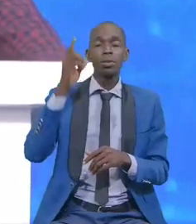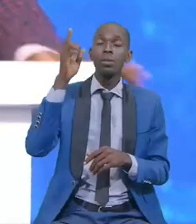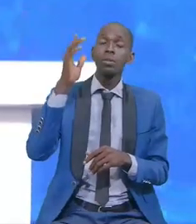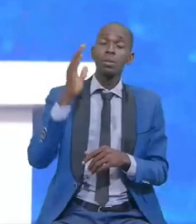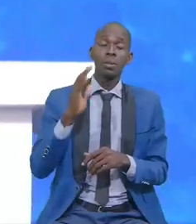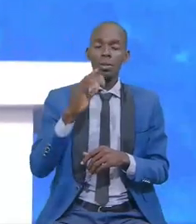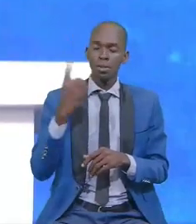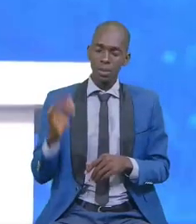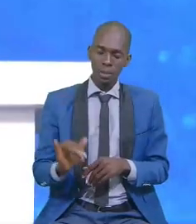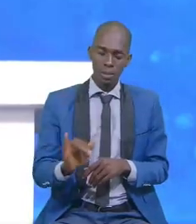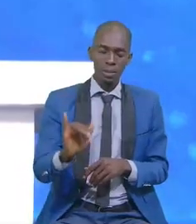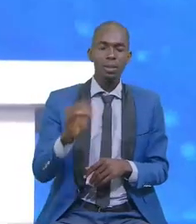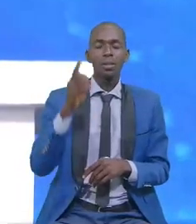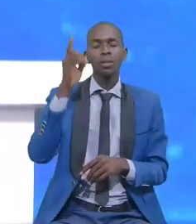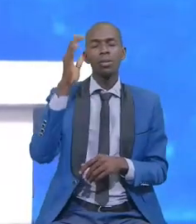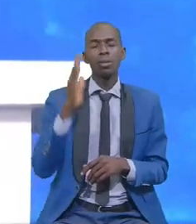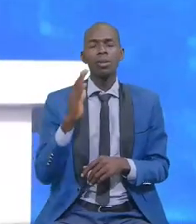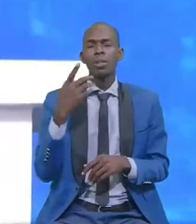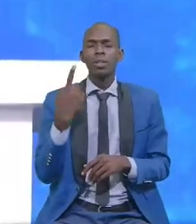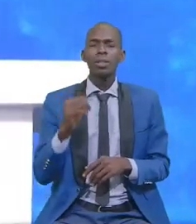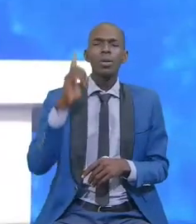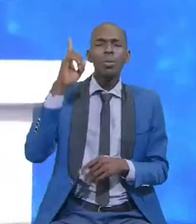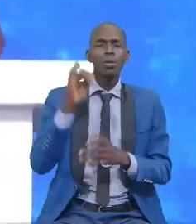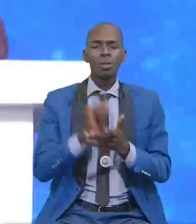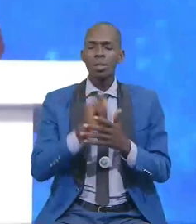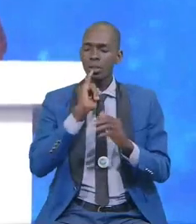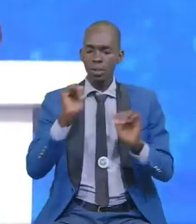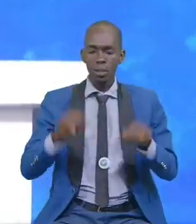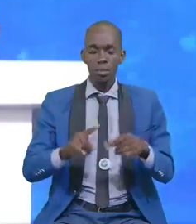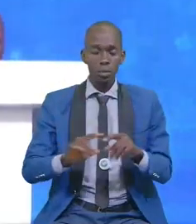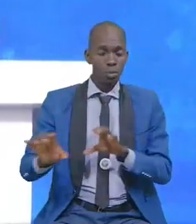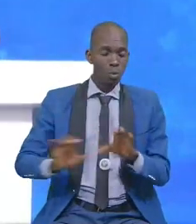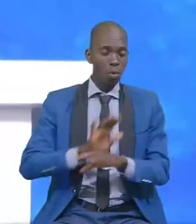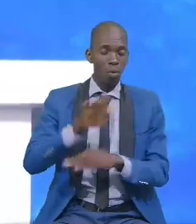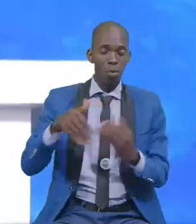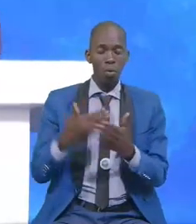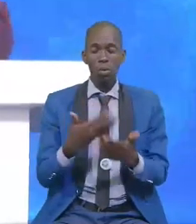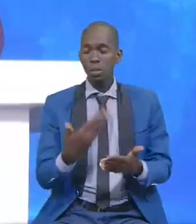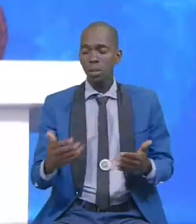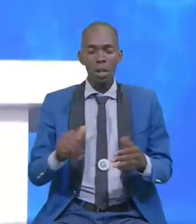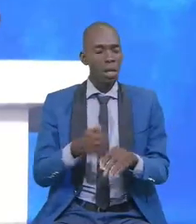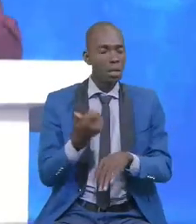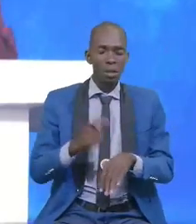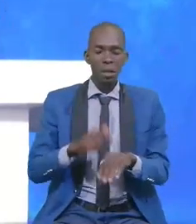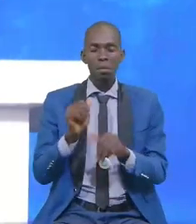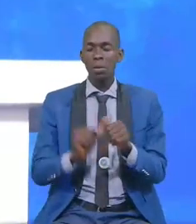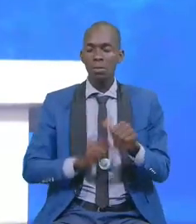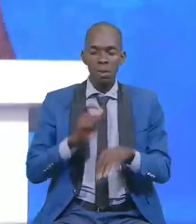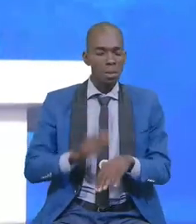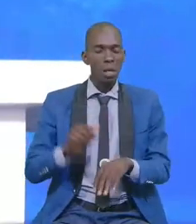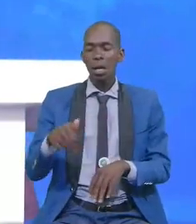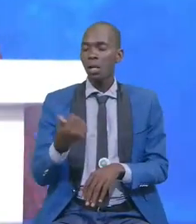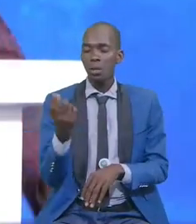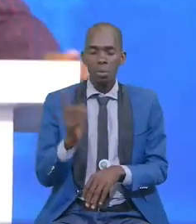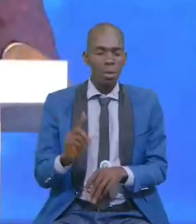Dieu éternel, celui qui est capable de faire tout en tout temps et à tout moment,